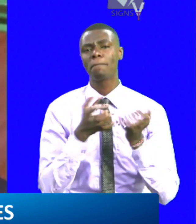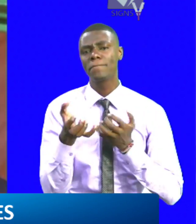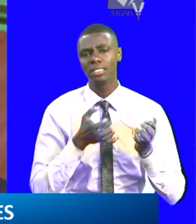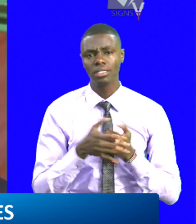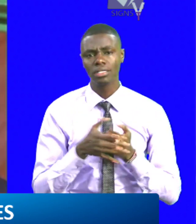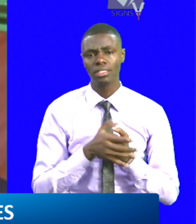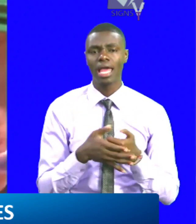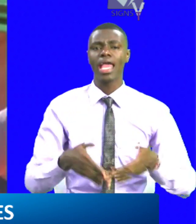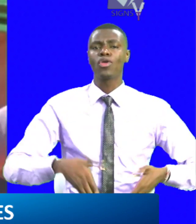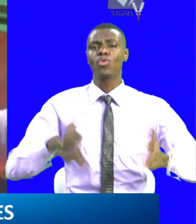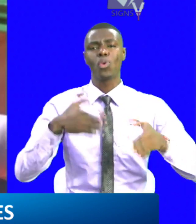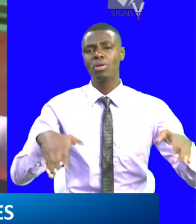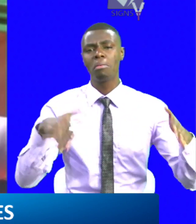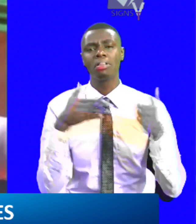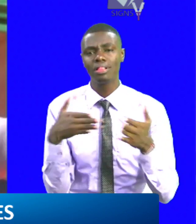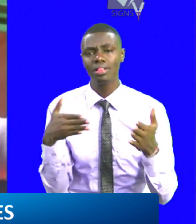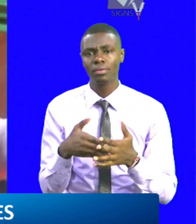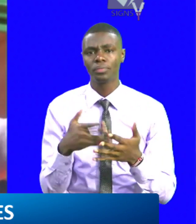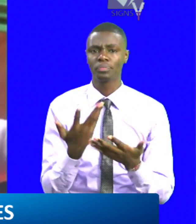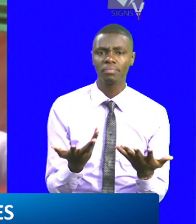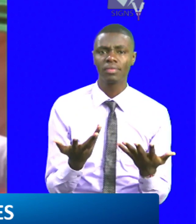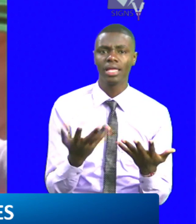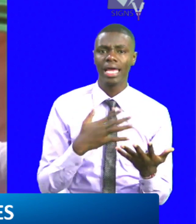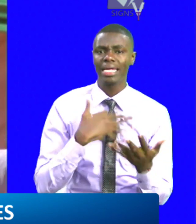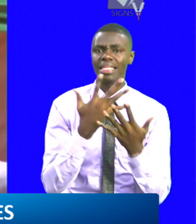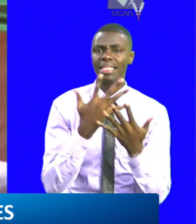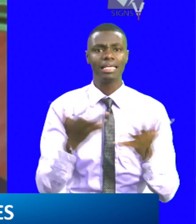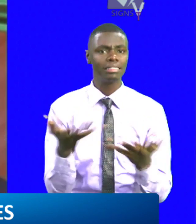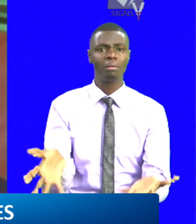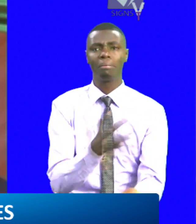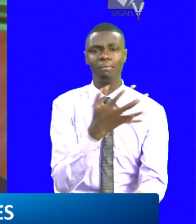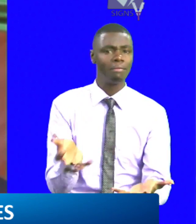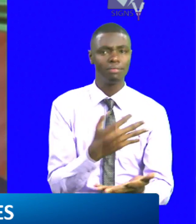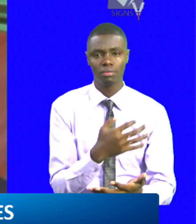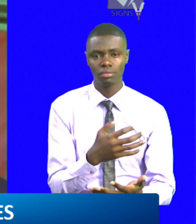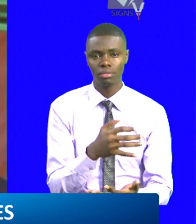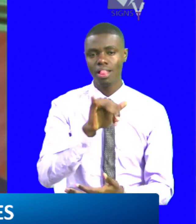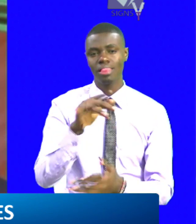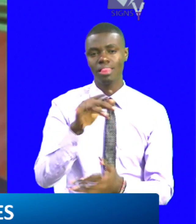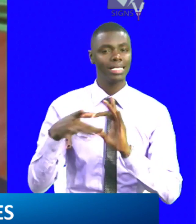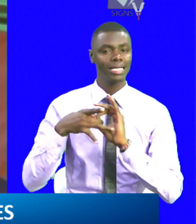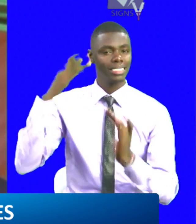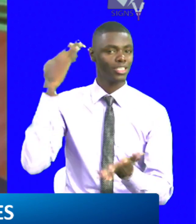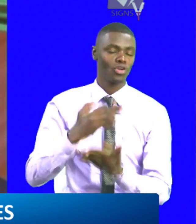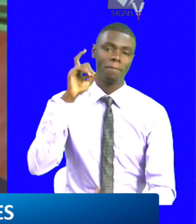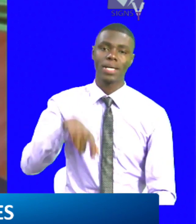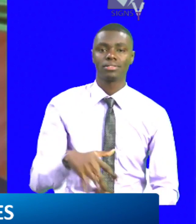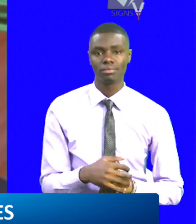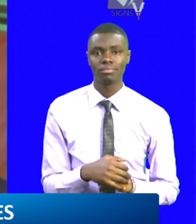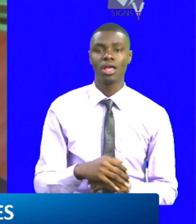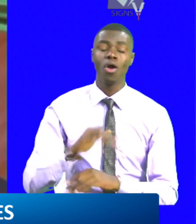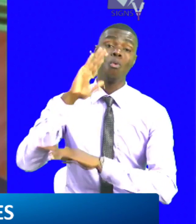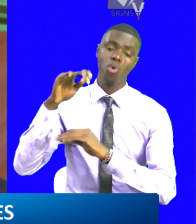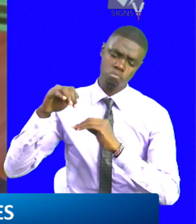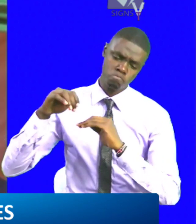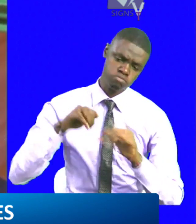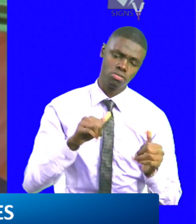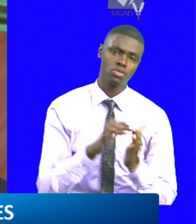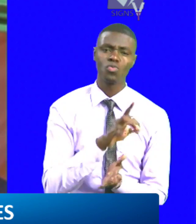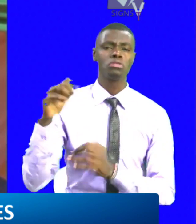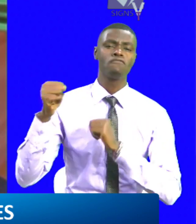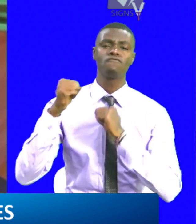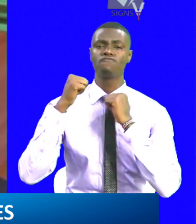na wananchi ambao walikuwa wanasema wanaandamana. Those extreme ideas that when you disagree on a political issue,